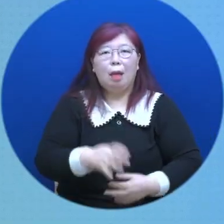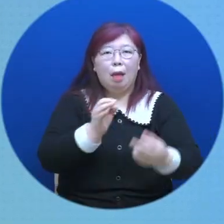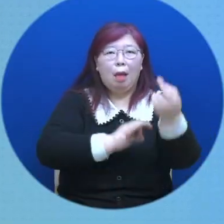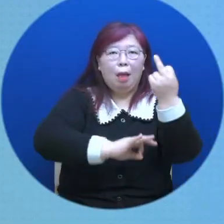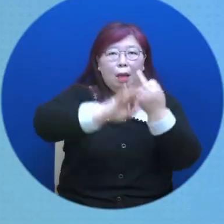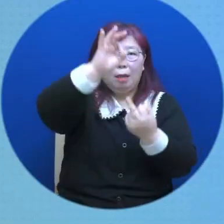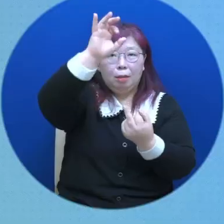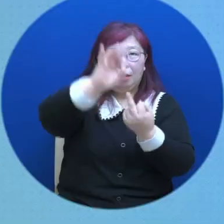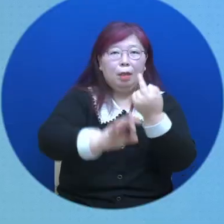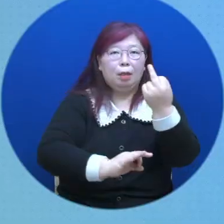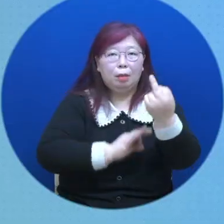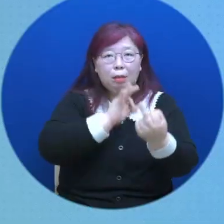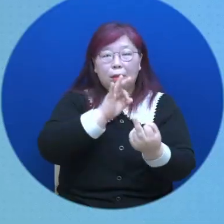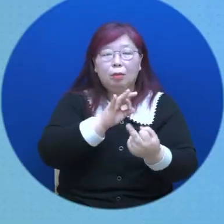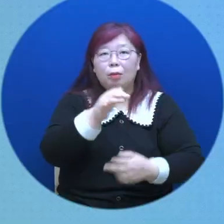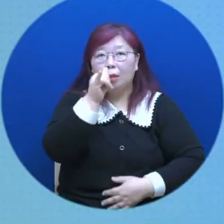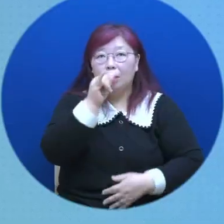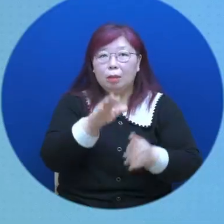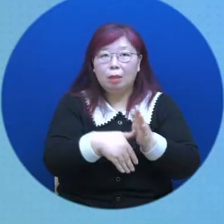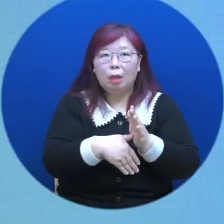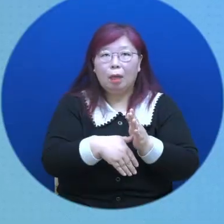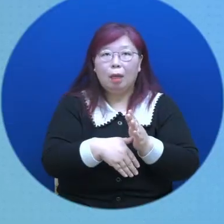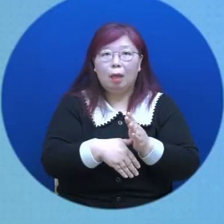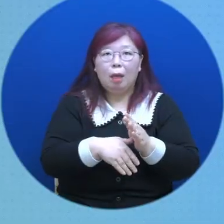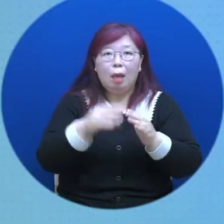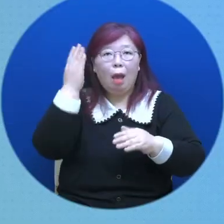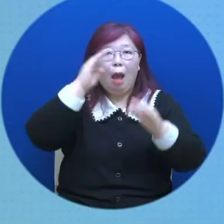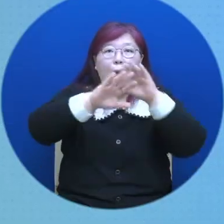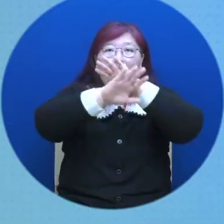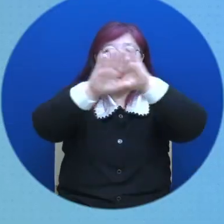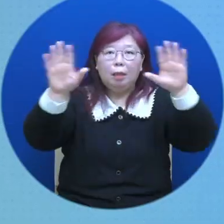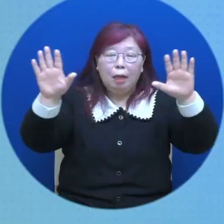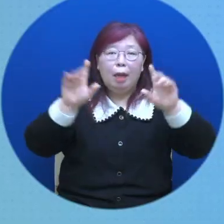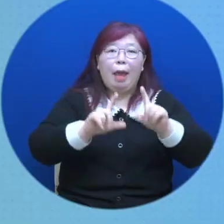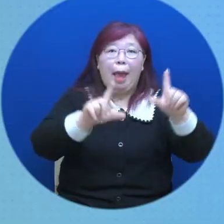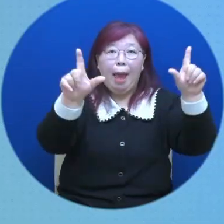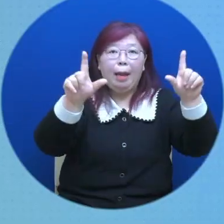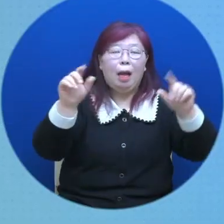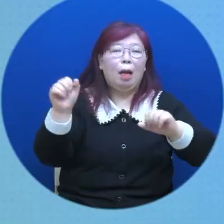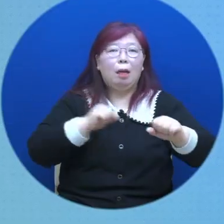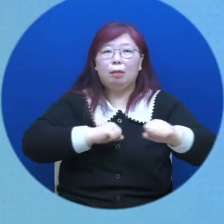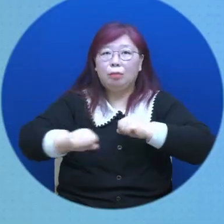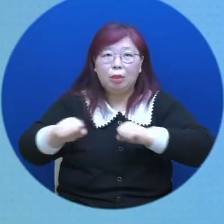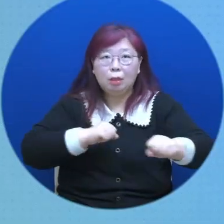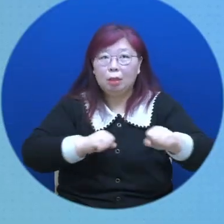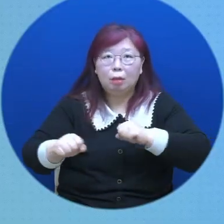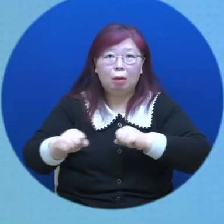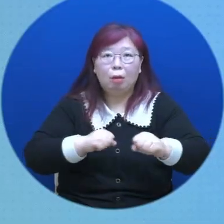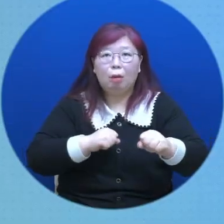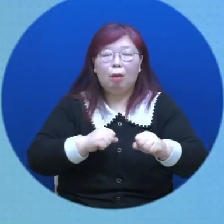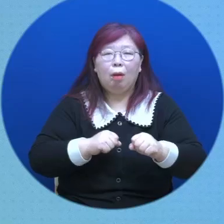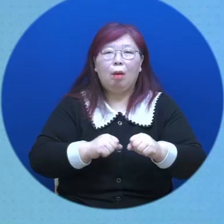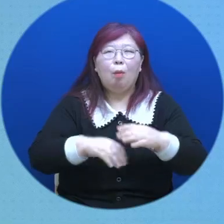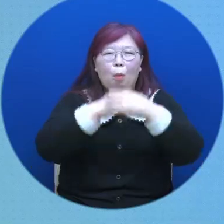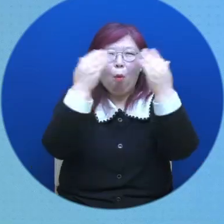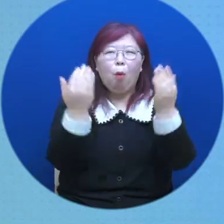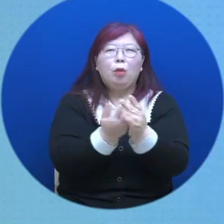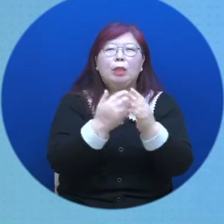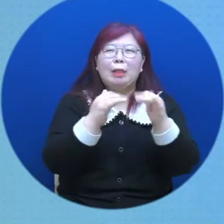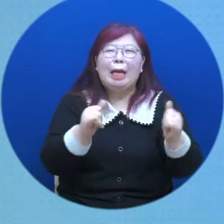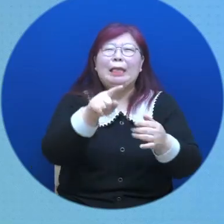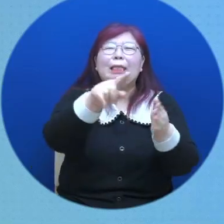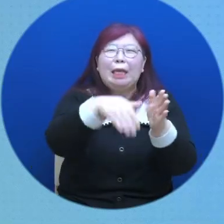떴다 집니다. 하늘에 해가 움직이는 것. 그래서 모두는 천동설,